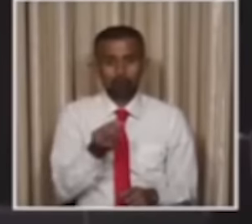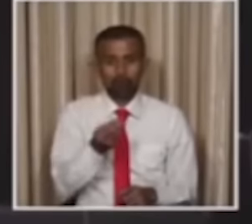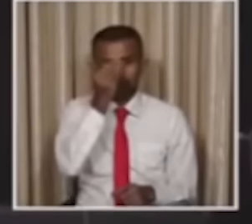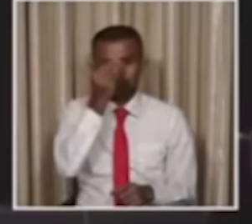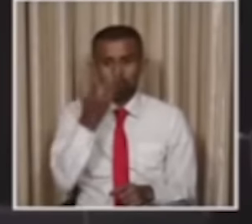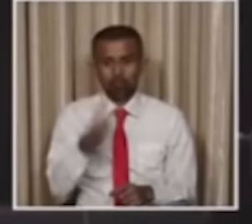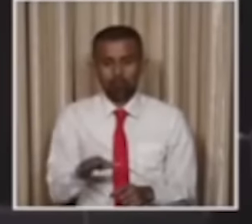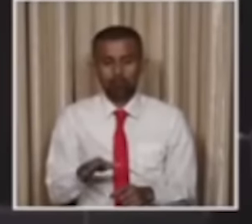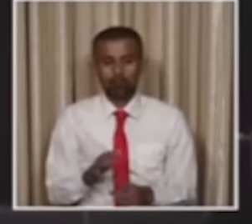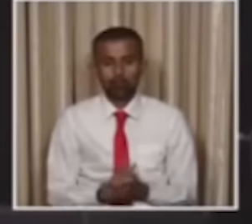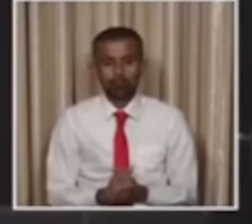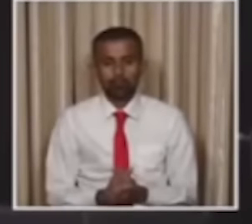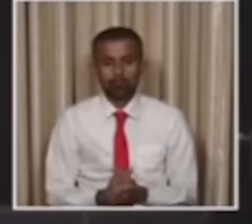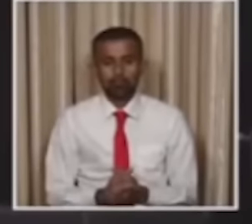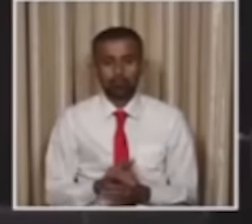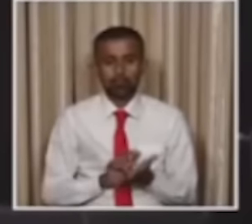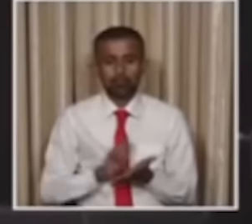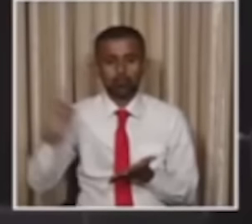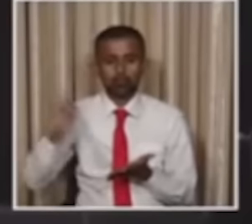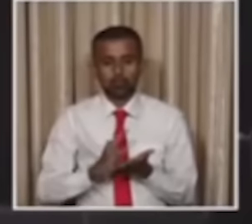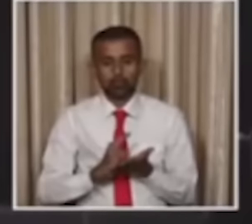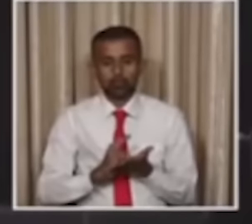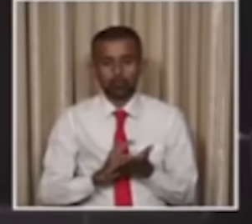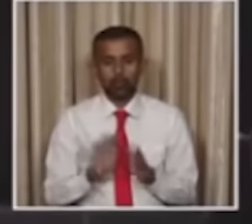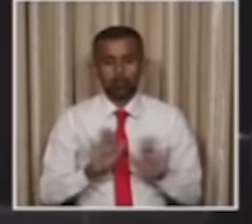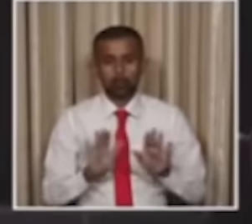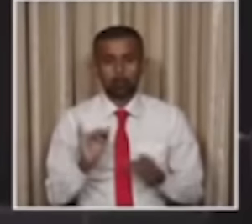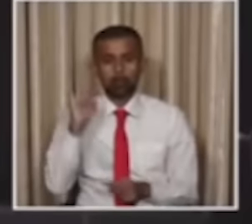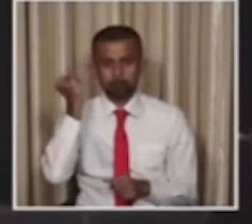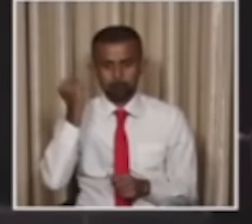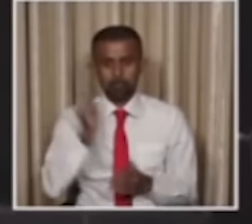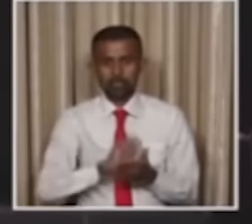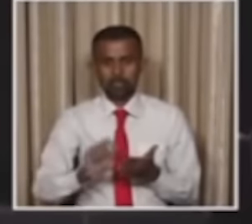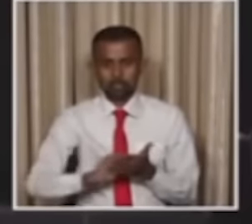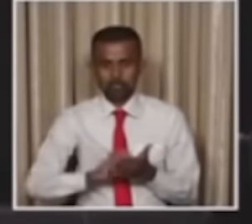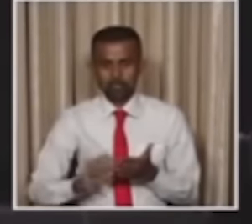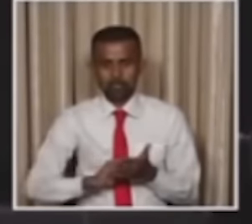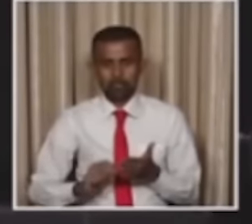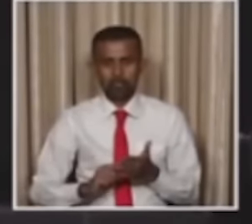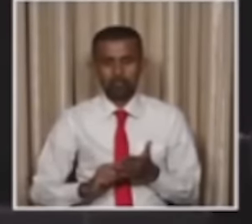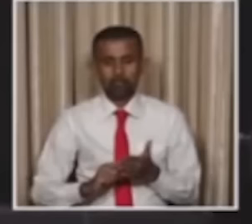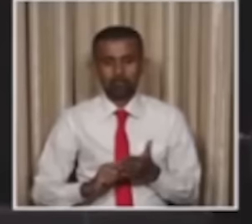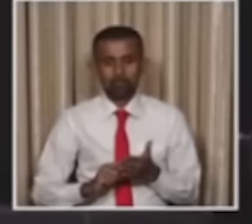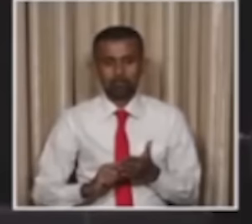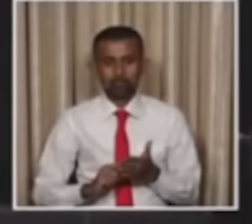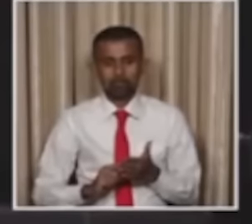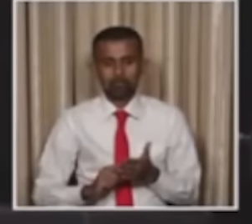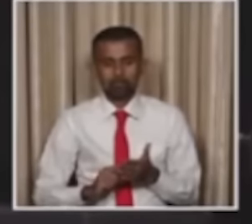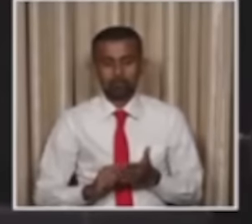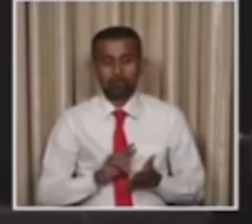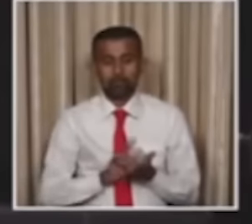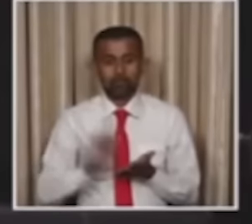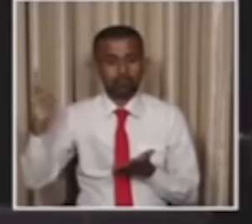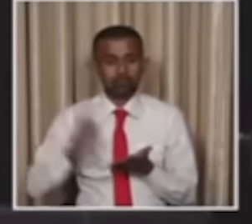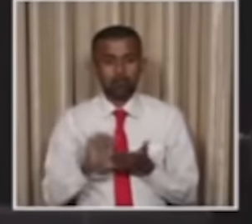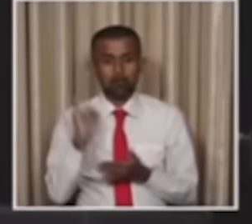කියලා හකීම් ගරු මන්ත්‍රීතුමා, ආගමන විගමන පාලකතුමා අපිට ලිඛිතව මට විනාඩියක් දෙන්න ඔබතුමා. මේ ආගමන